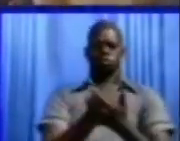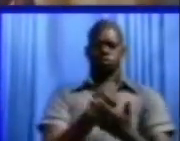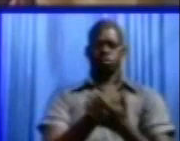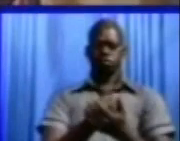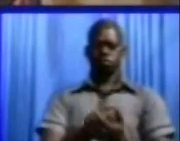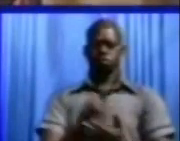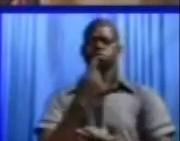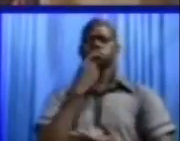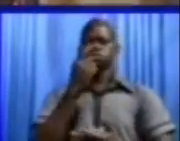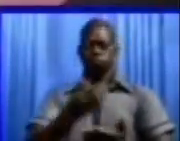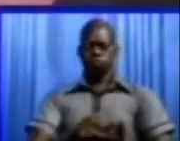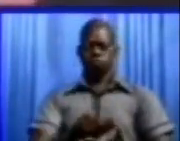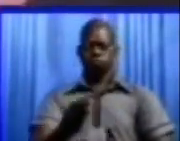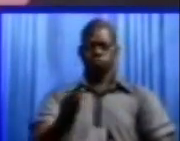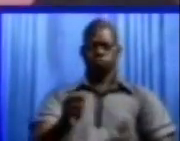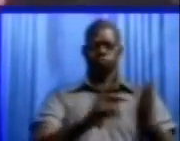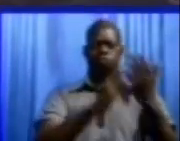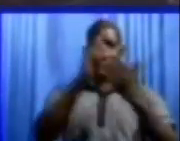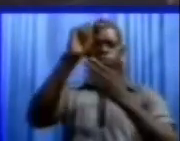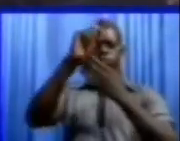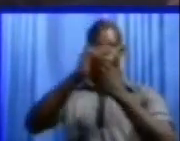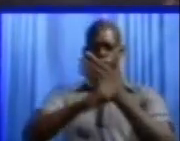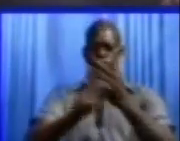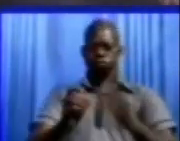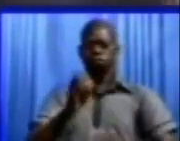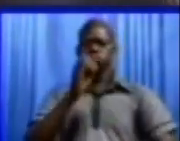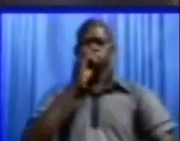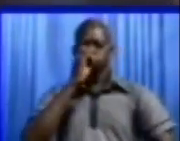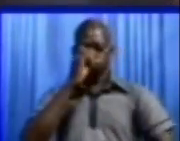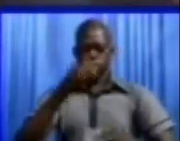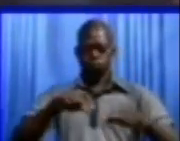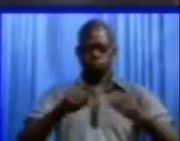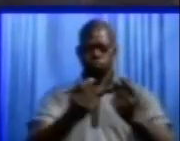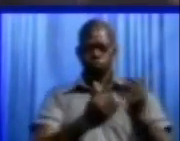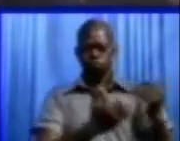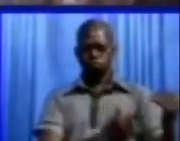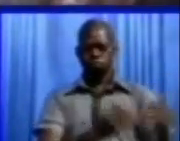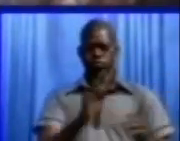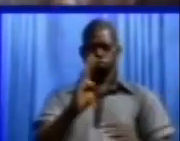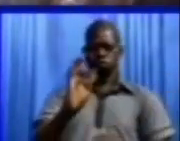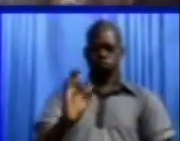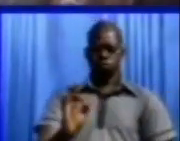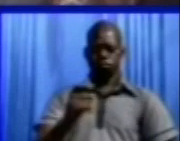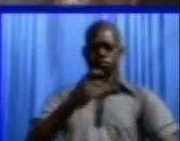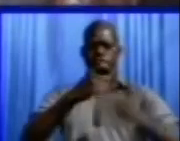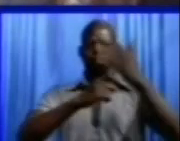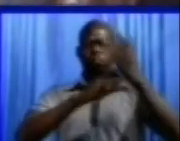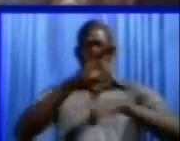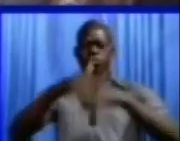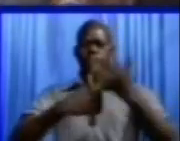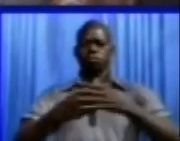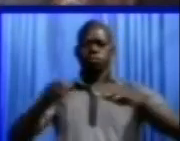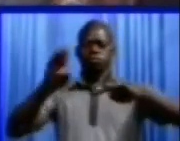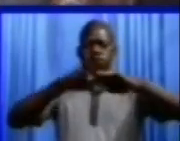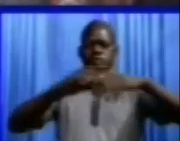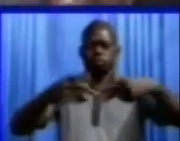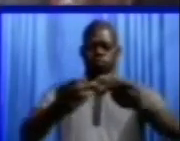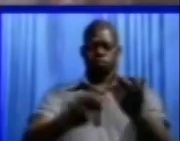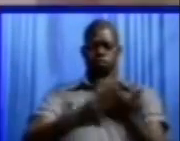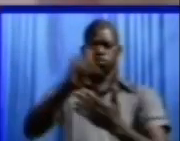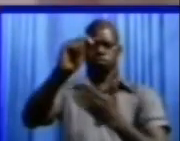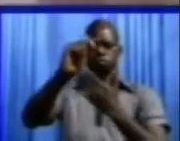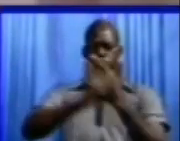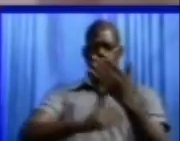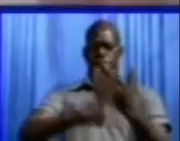à financer le projet d'assainissement des quartiers périphériques de Ouagadougou. Le coût global de la mise en œuvre de ce projet est estimé